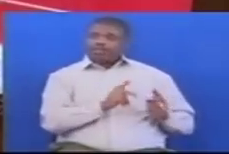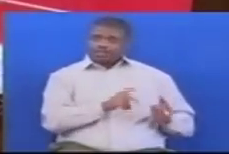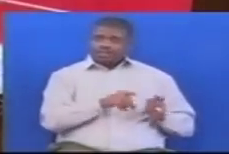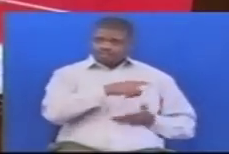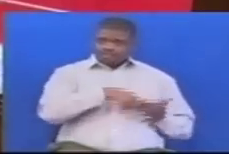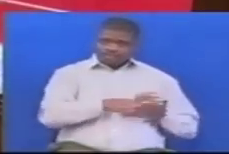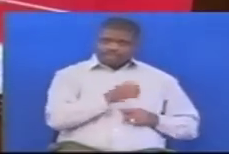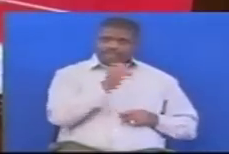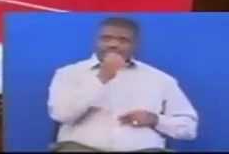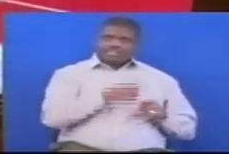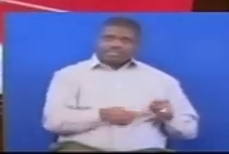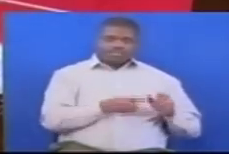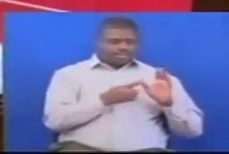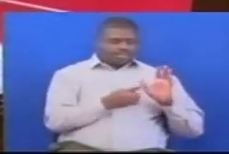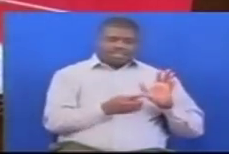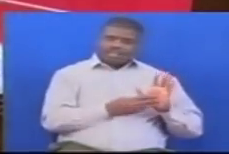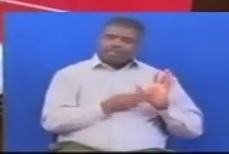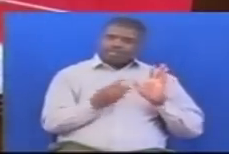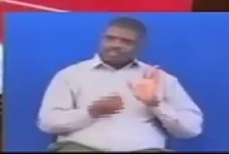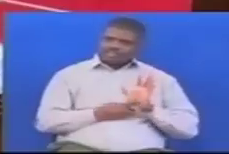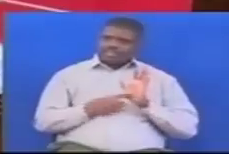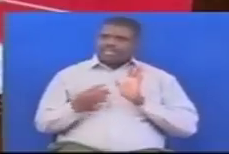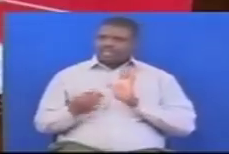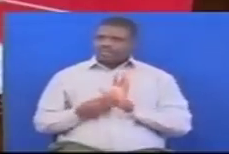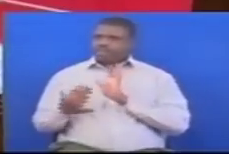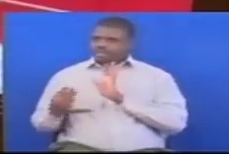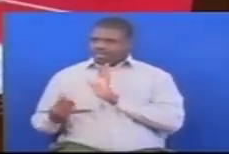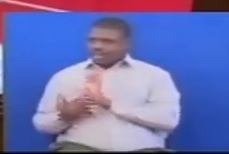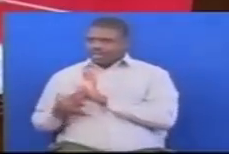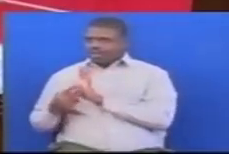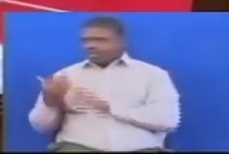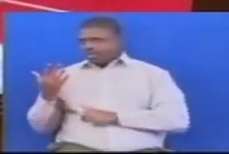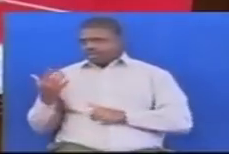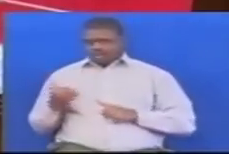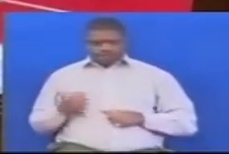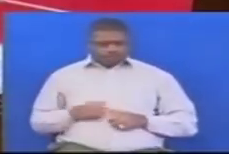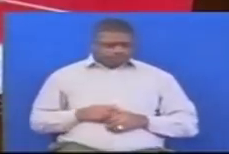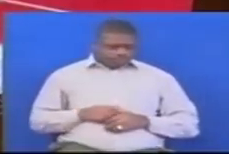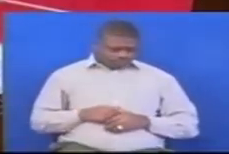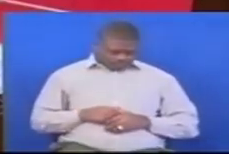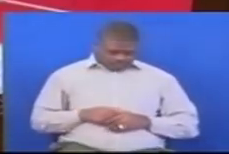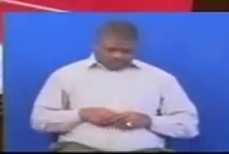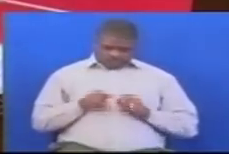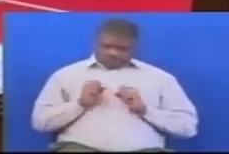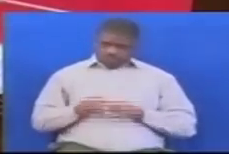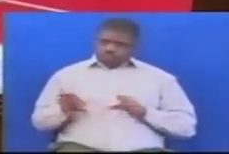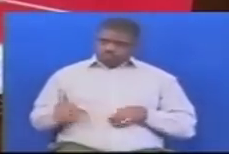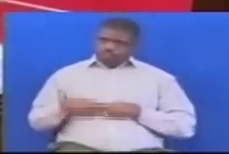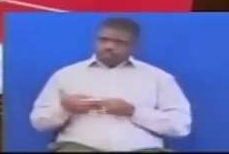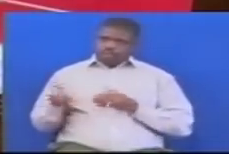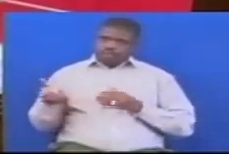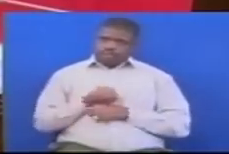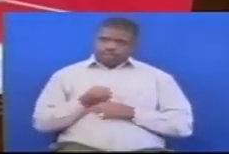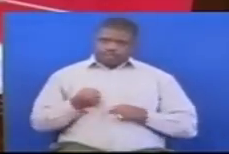maji 86% mpaka 85%. Lakini pamoja na hizo mradi mpya na Manyere wamepewa mkandarasi, watapata